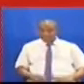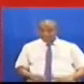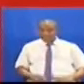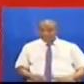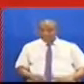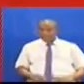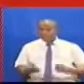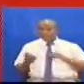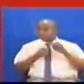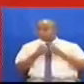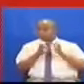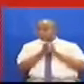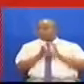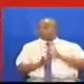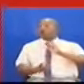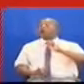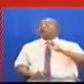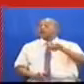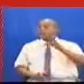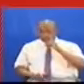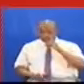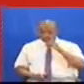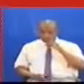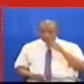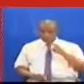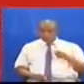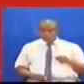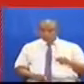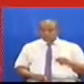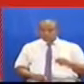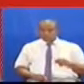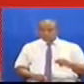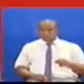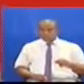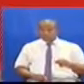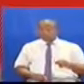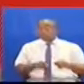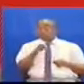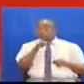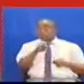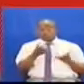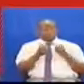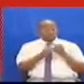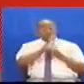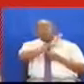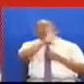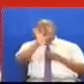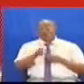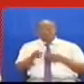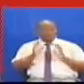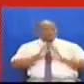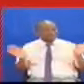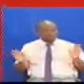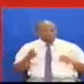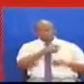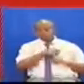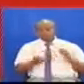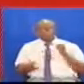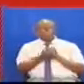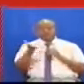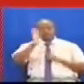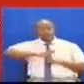ana changamoto kubwa sana wa miaka hiyo atakayokuja kuvaa, atatoka na swaga la aina gani, yote mkubwa huyu amemaliza.